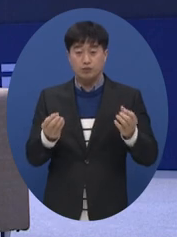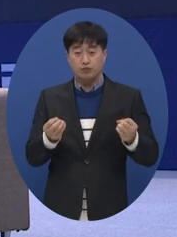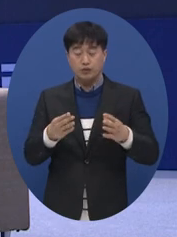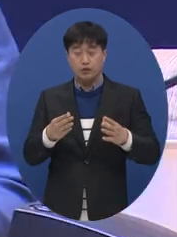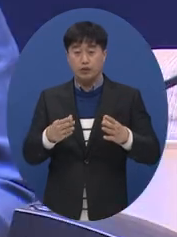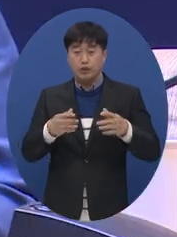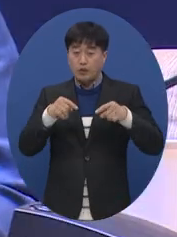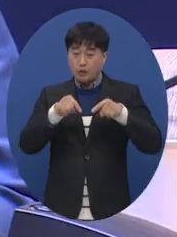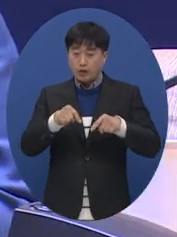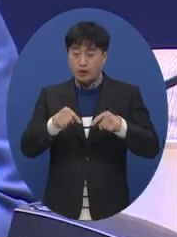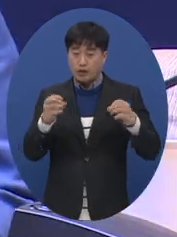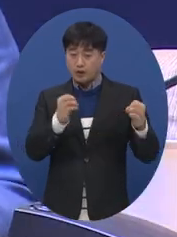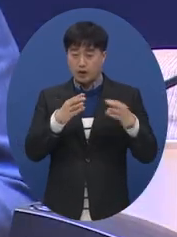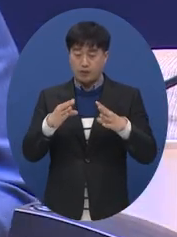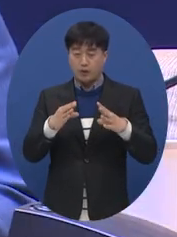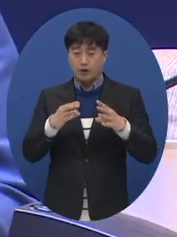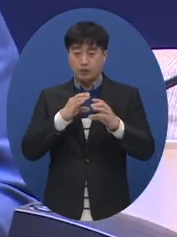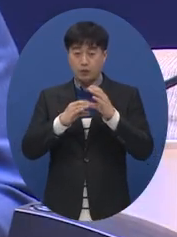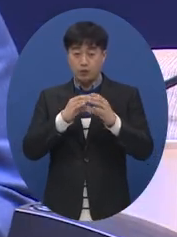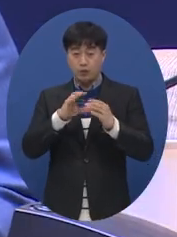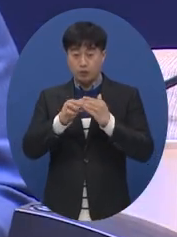박람회에서 원탁 토론과 토크쇼 등